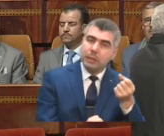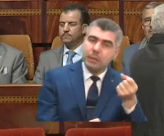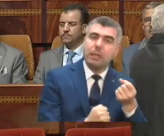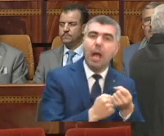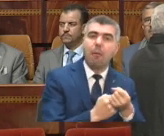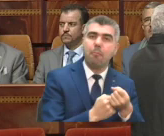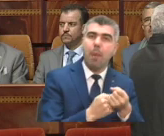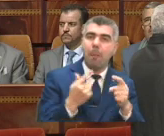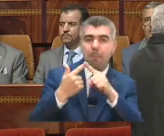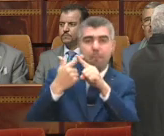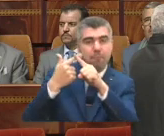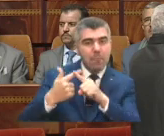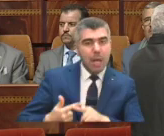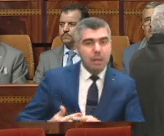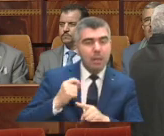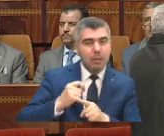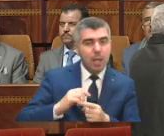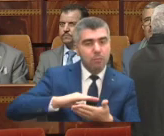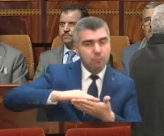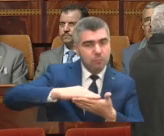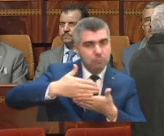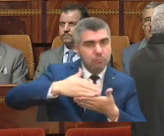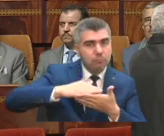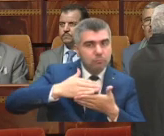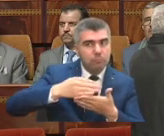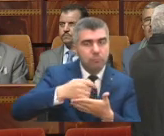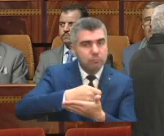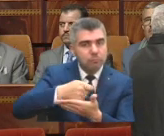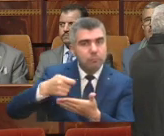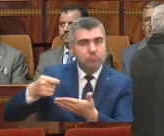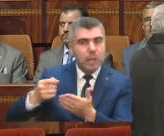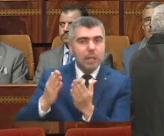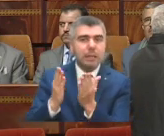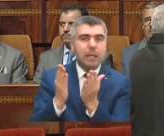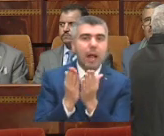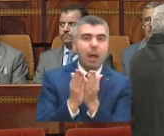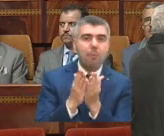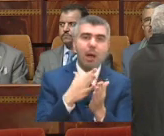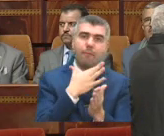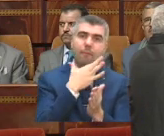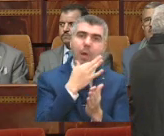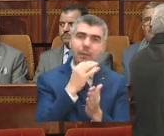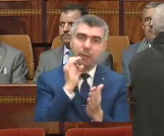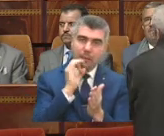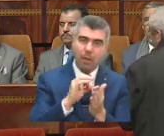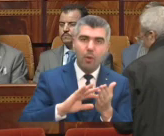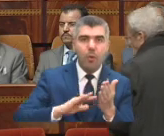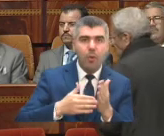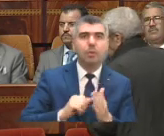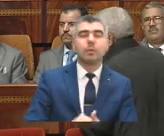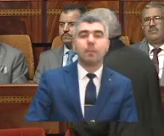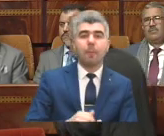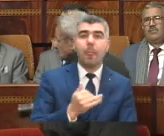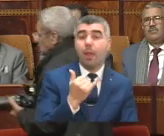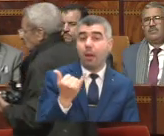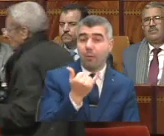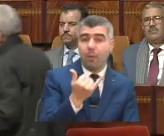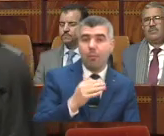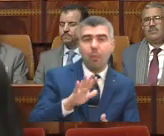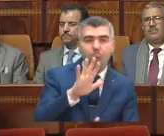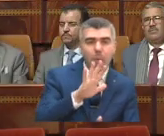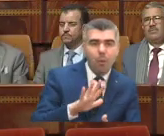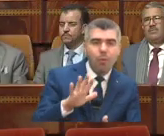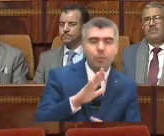ومستلزمات التعليم الإلكتروني من حواسيب ووسائل العرض، ثانيا توفير قواعد بيانات ومكتبات افتراضيه، وايضا ربط جميع